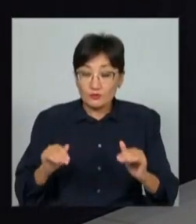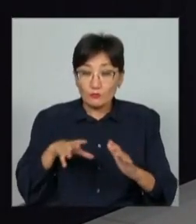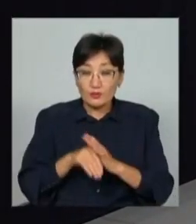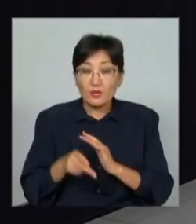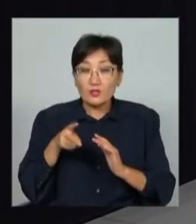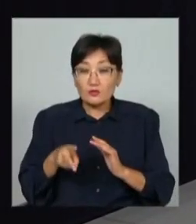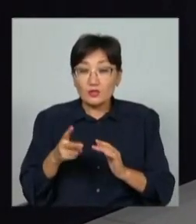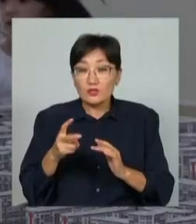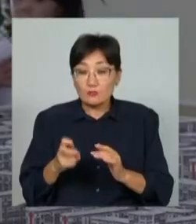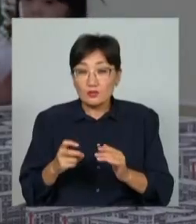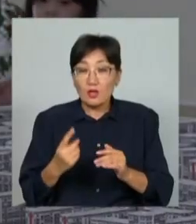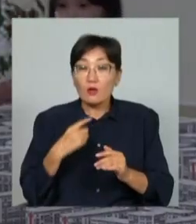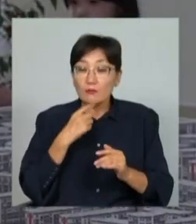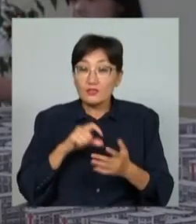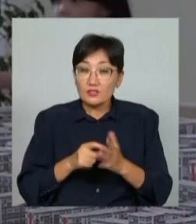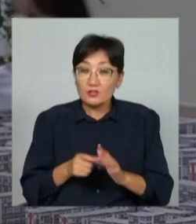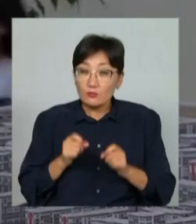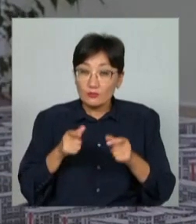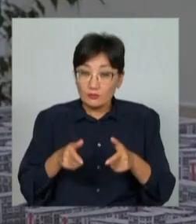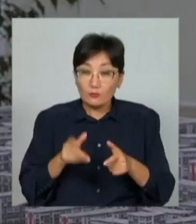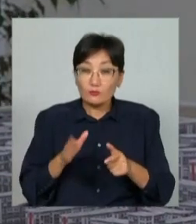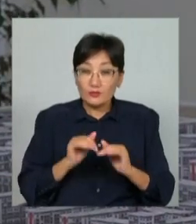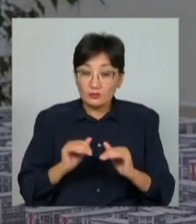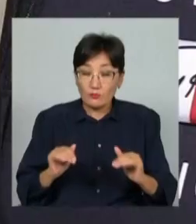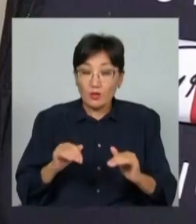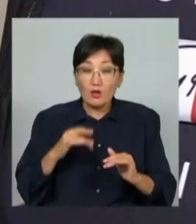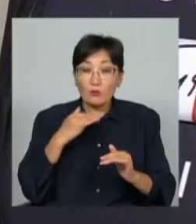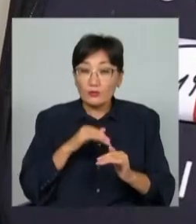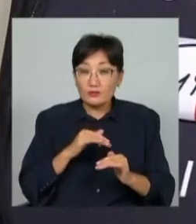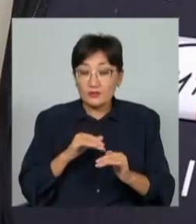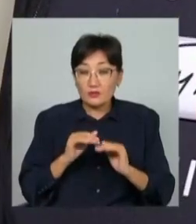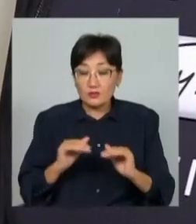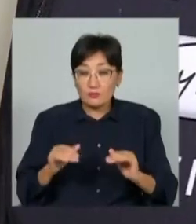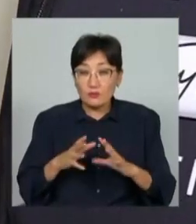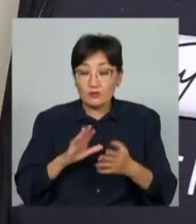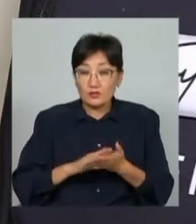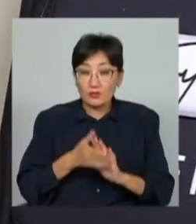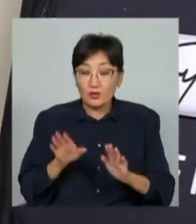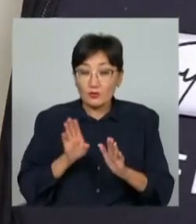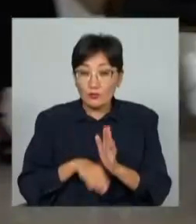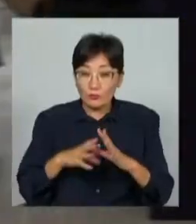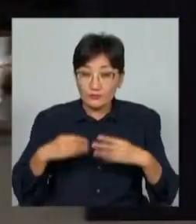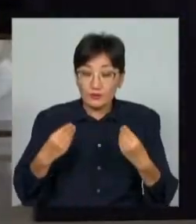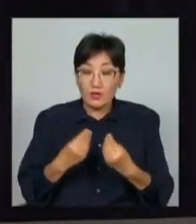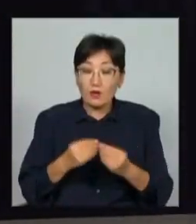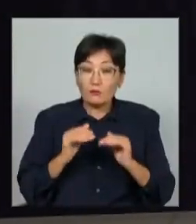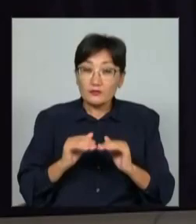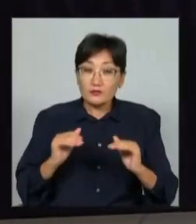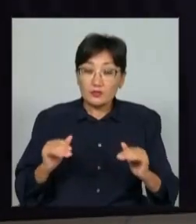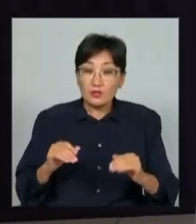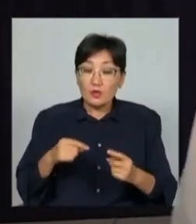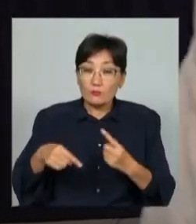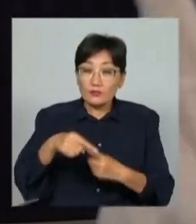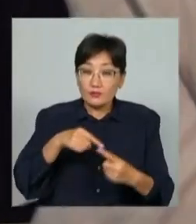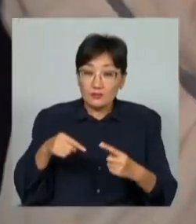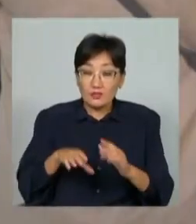соның 2200-і бірінші сыныпқа барады екен. Олардың ішінде көп балалы аз қамтылған осал топтағы отбасылардың балалары